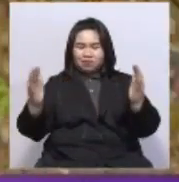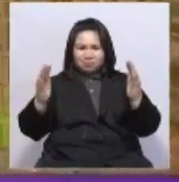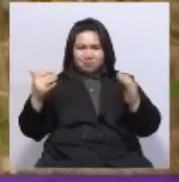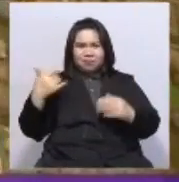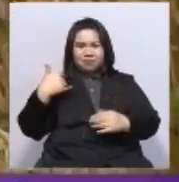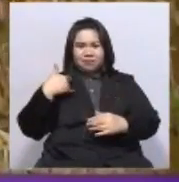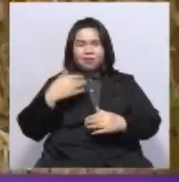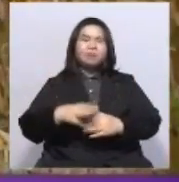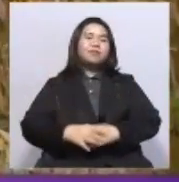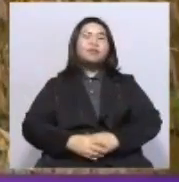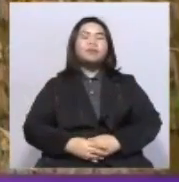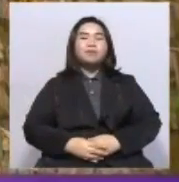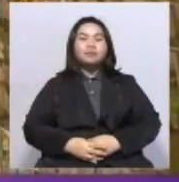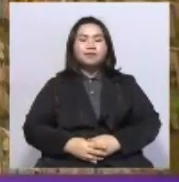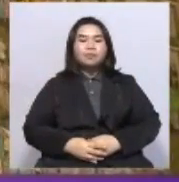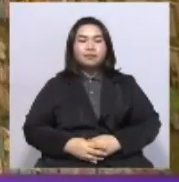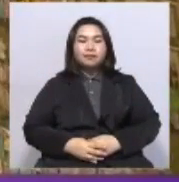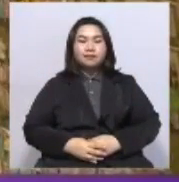ถ